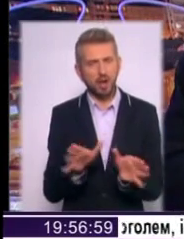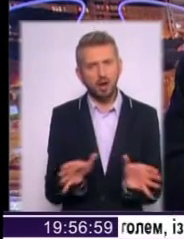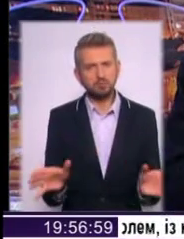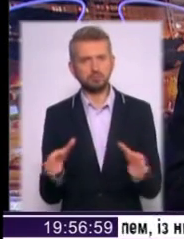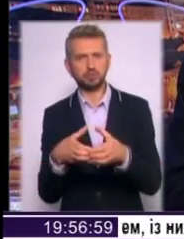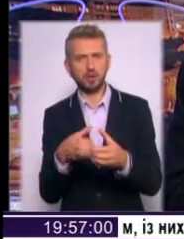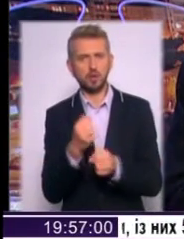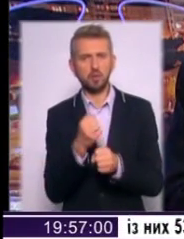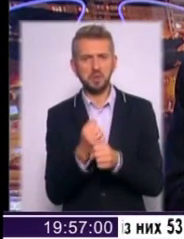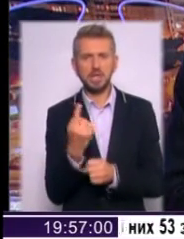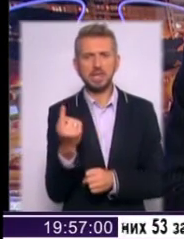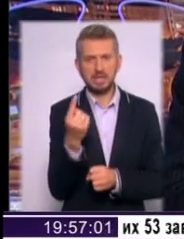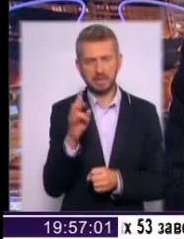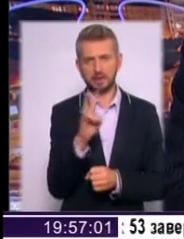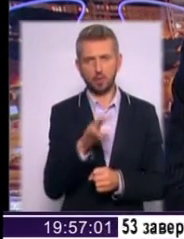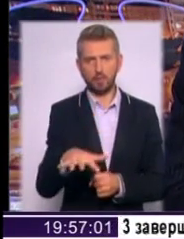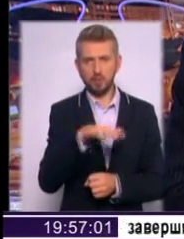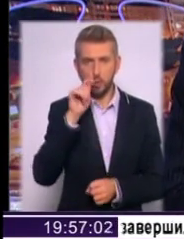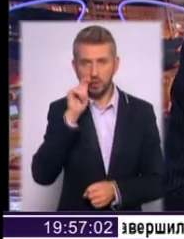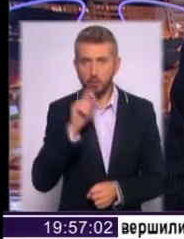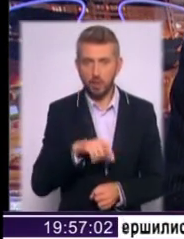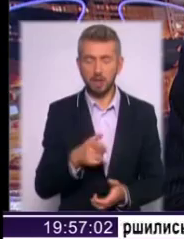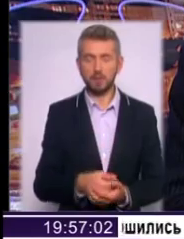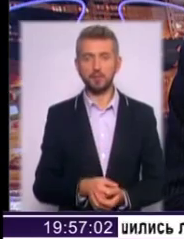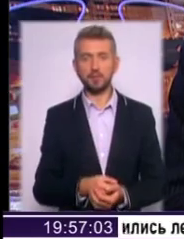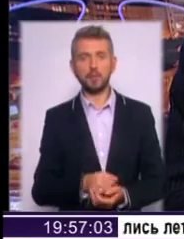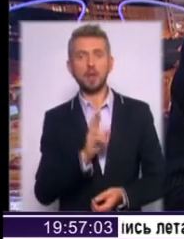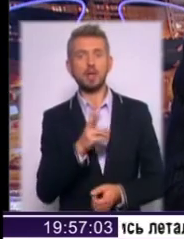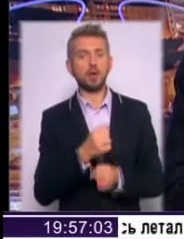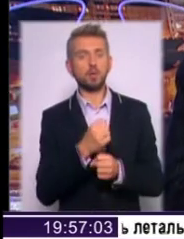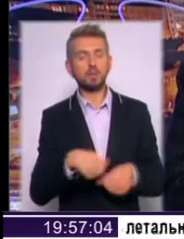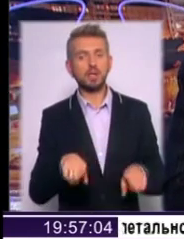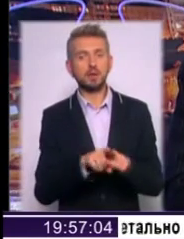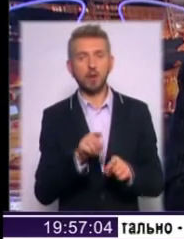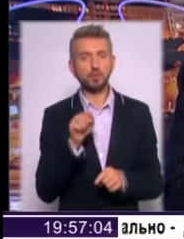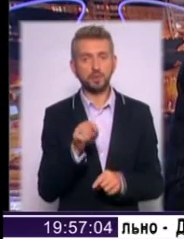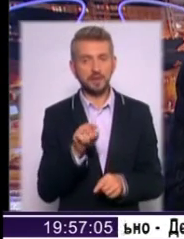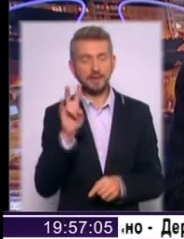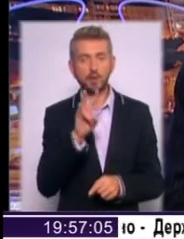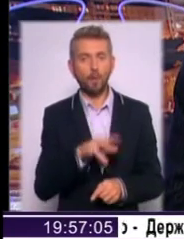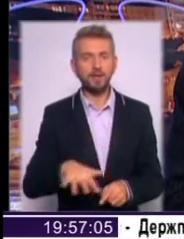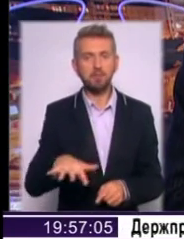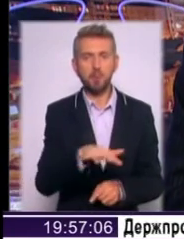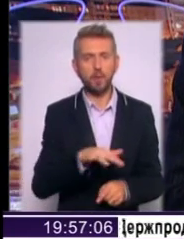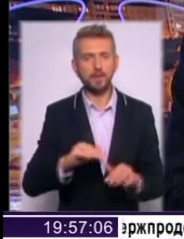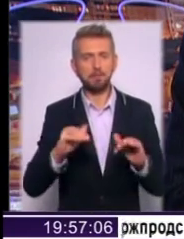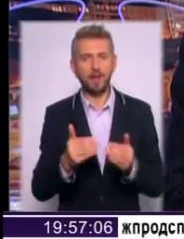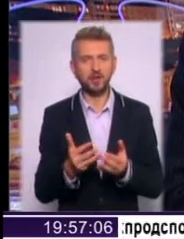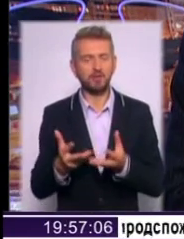би мовити, церковний простір в Україні. Як зробити так, щоб на цей церковний простір менше